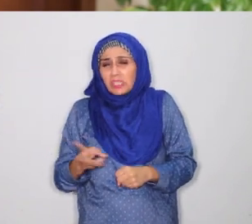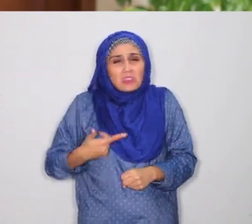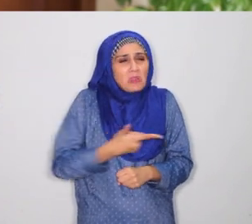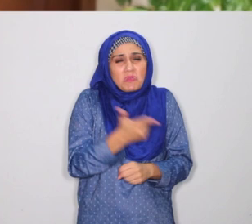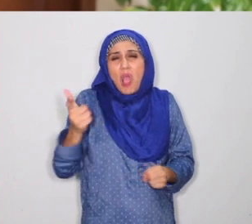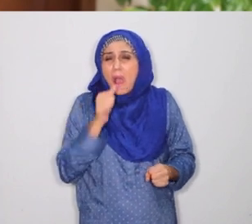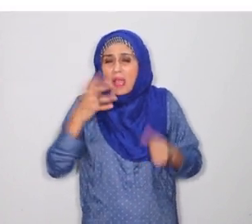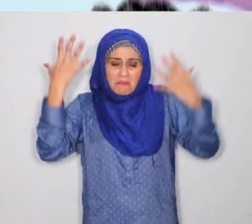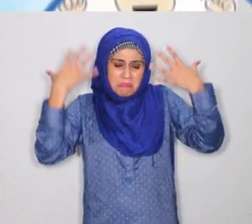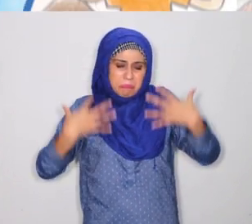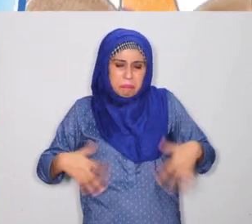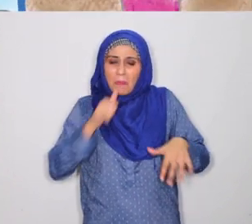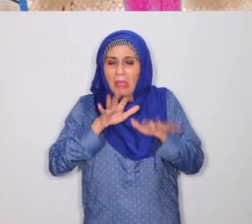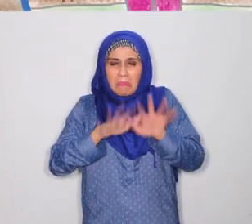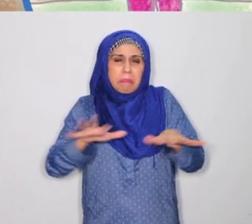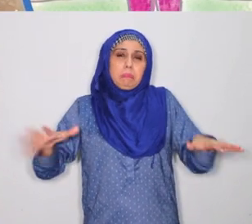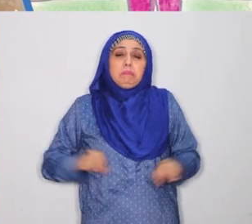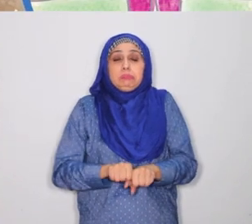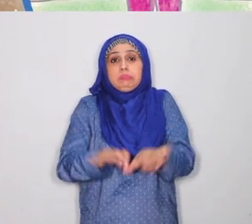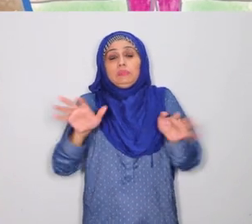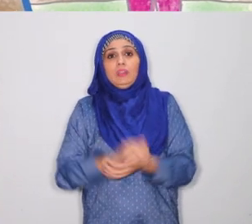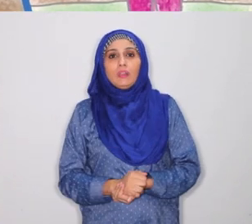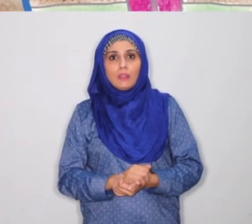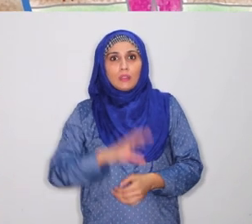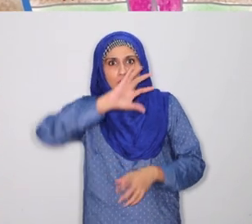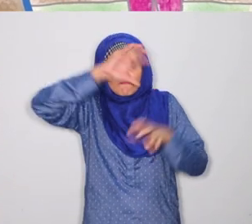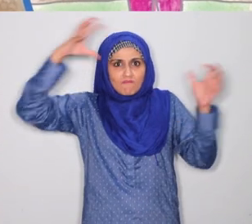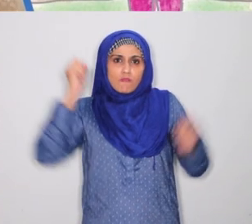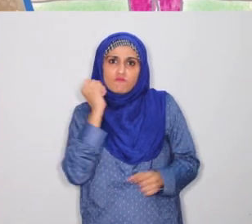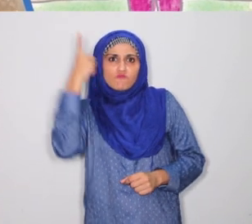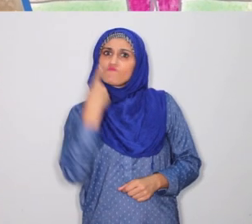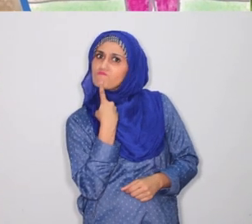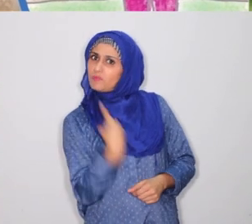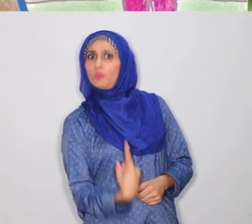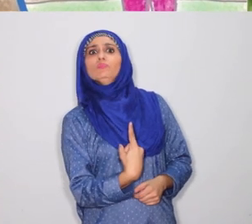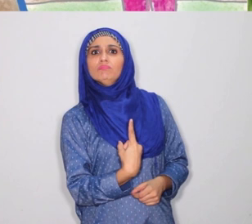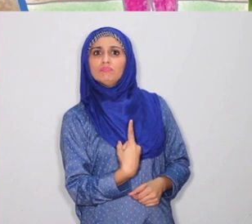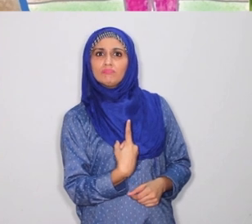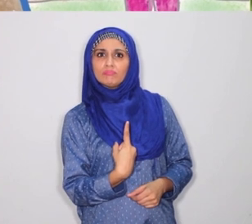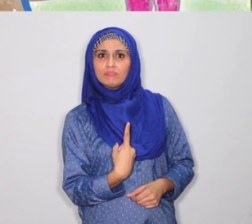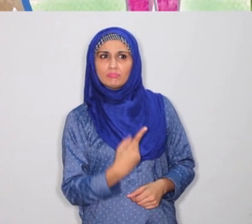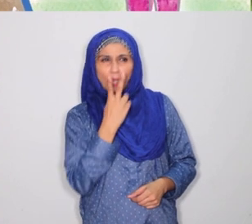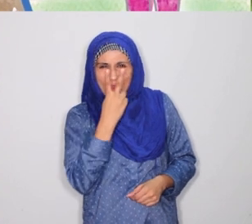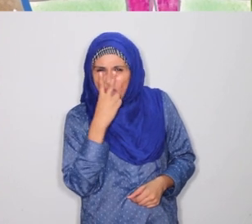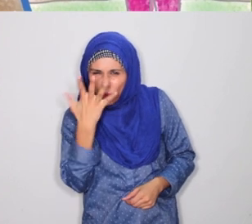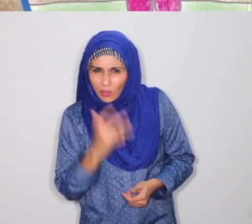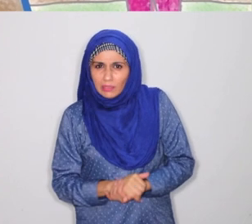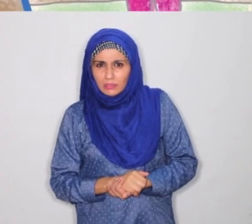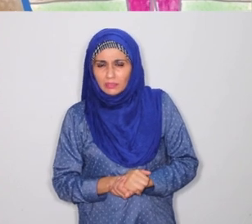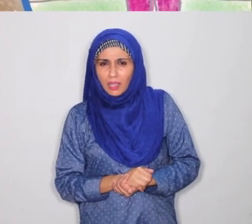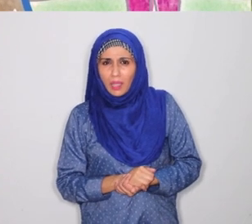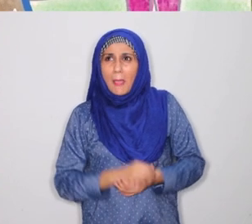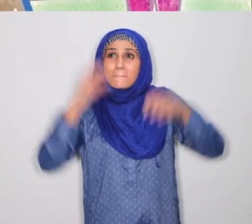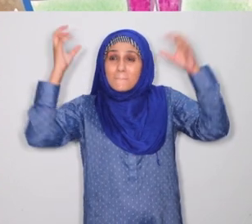कर देता है। बादल ने झिड़क कर कहा, क्या तुमने देखा नहीं बारिश में